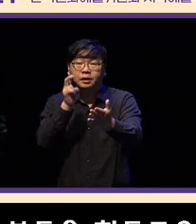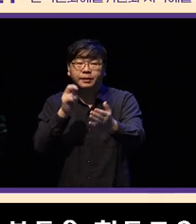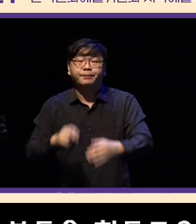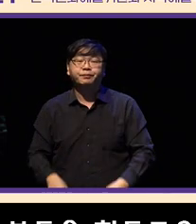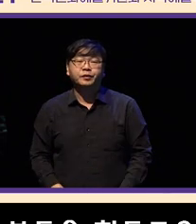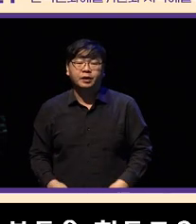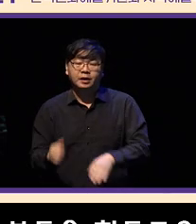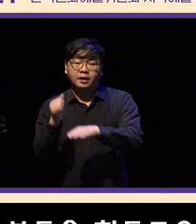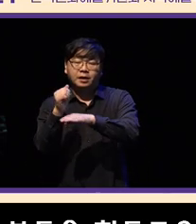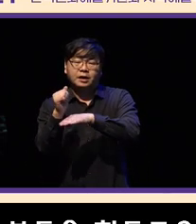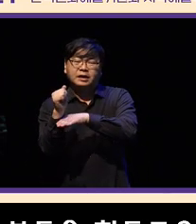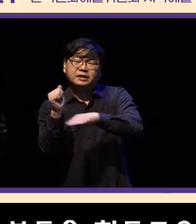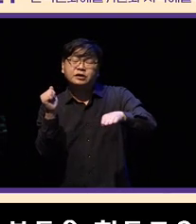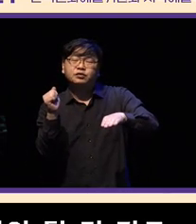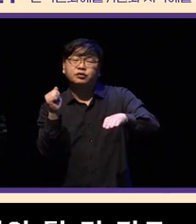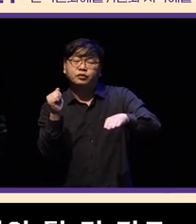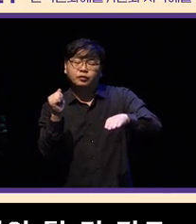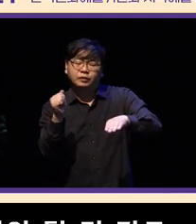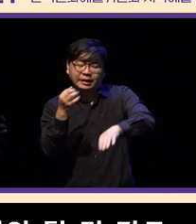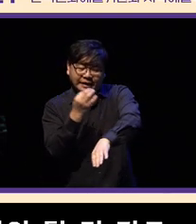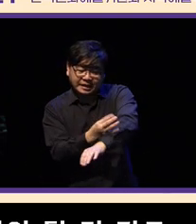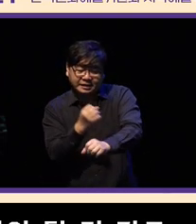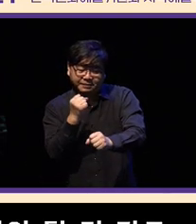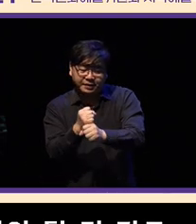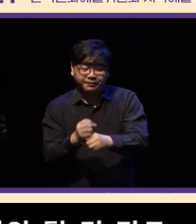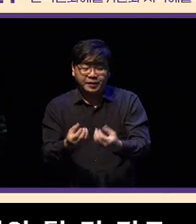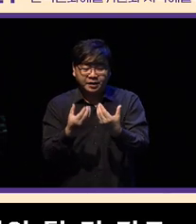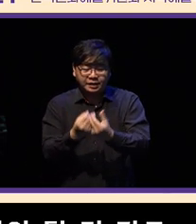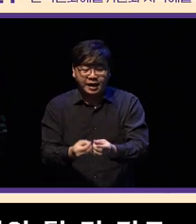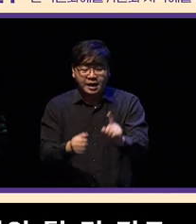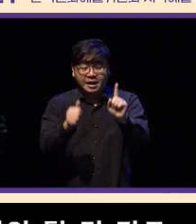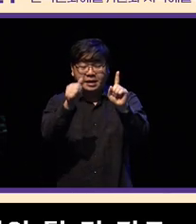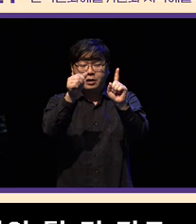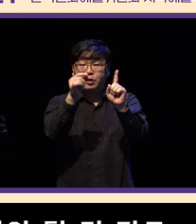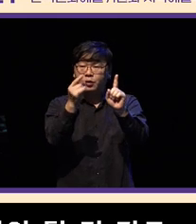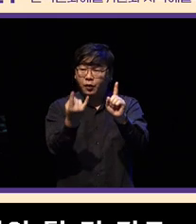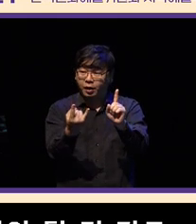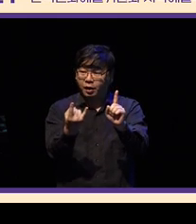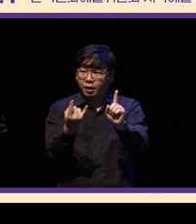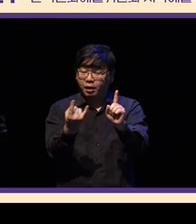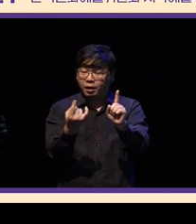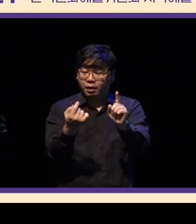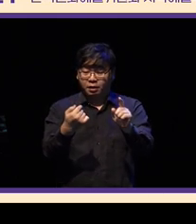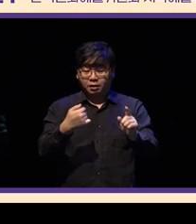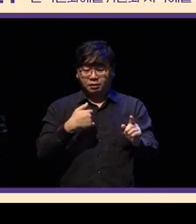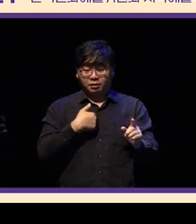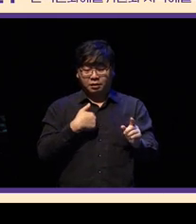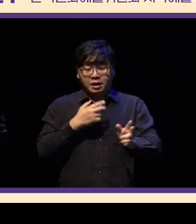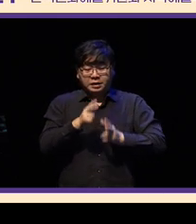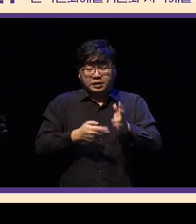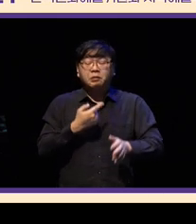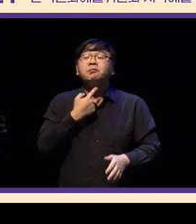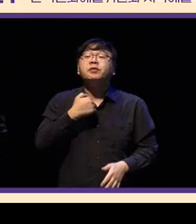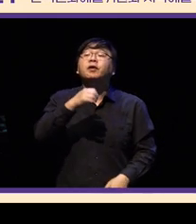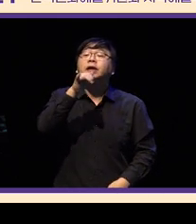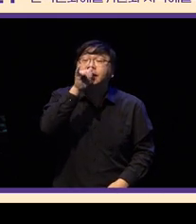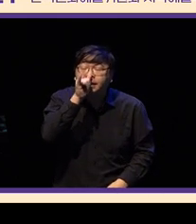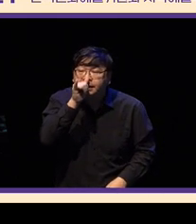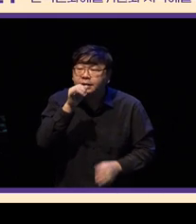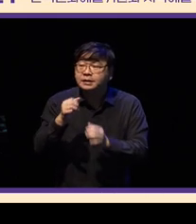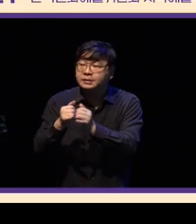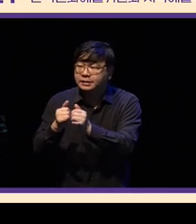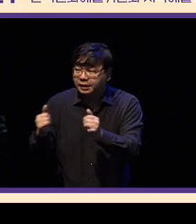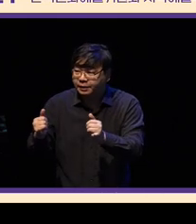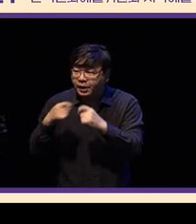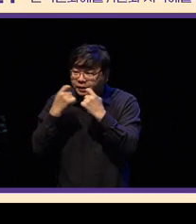자격 기준도 굉장히 낮추었습니다. 제가 1회 정도는 공공 지원을 받아서 책임 있게 사업을 수행한 분들,